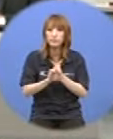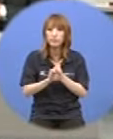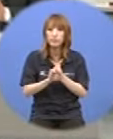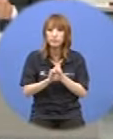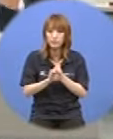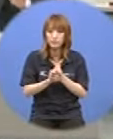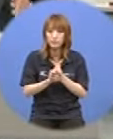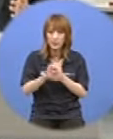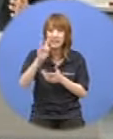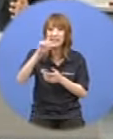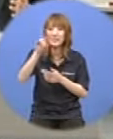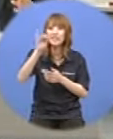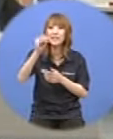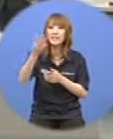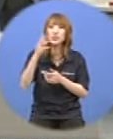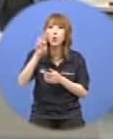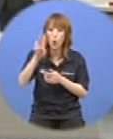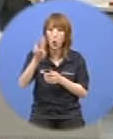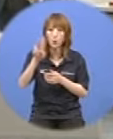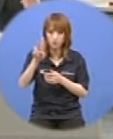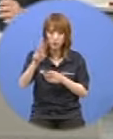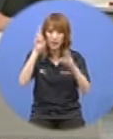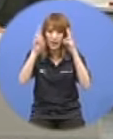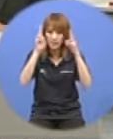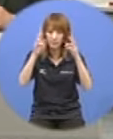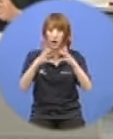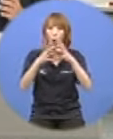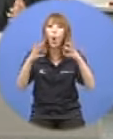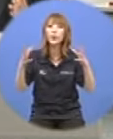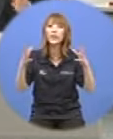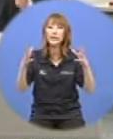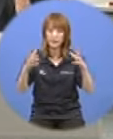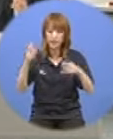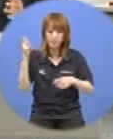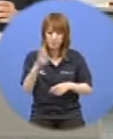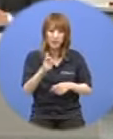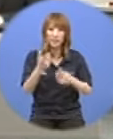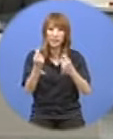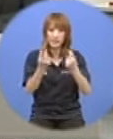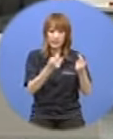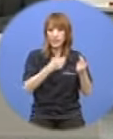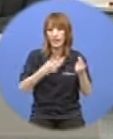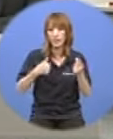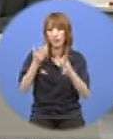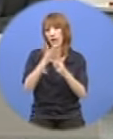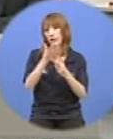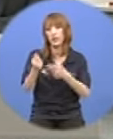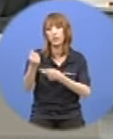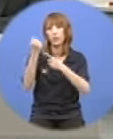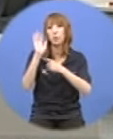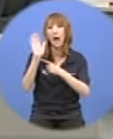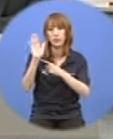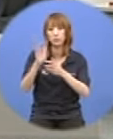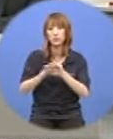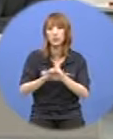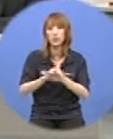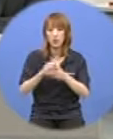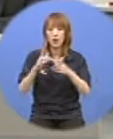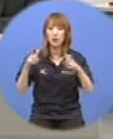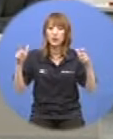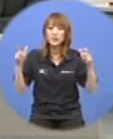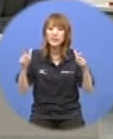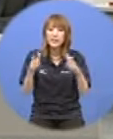兆さんみたいに大きくなるとですね、もうご自身でビシッとやる能力もあるし判断力もあると思うんですけど、はい、やっぱりもっと小さい